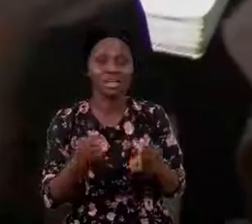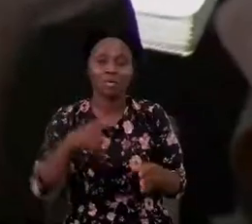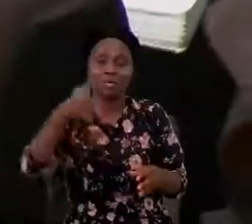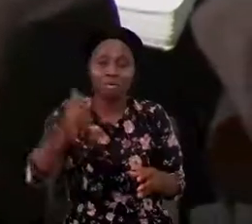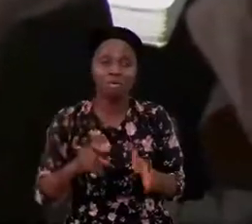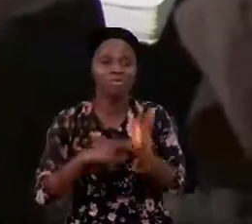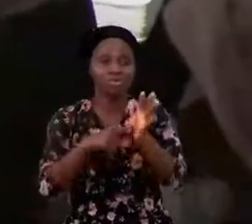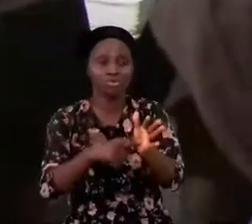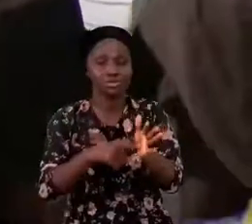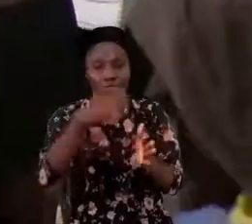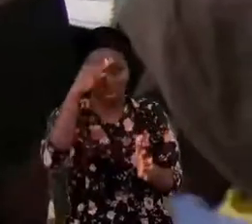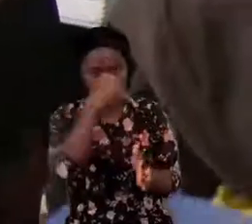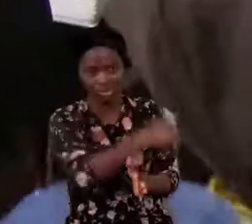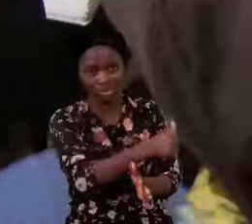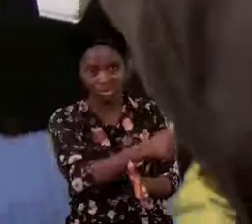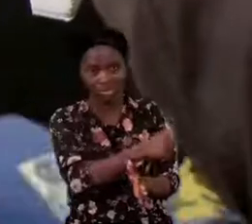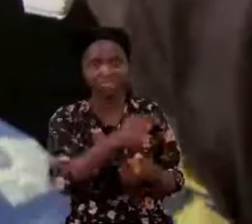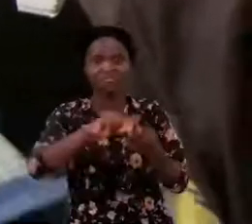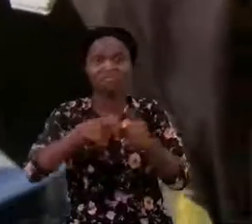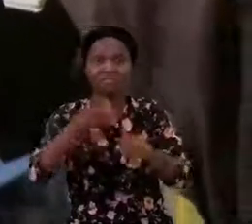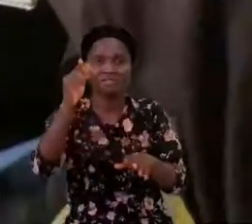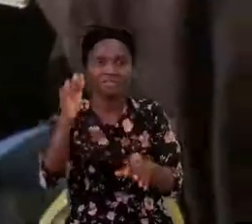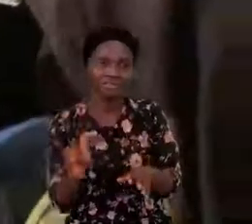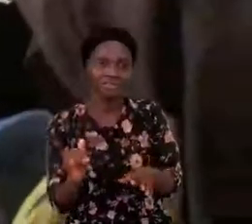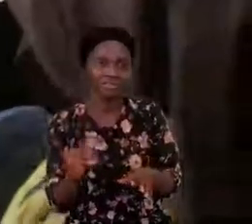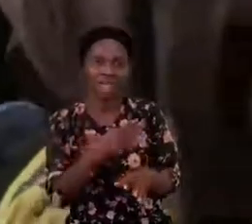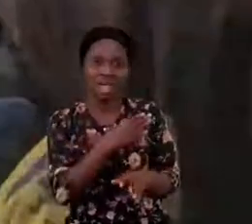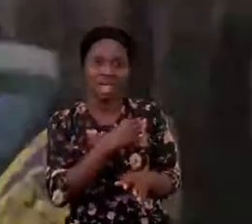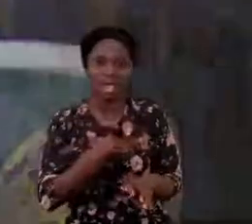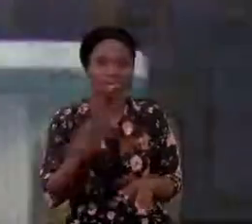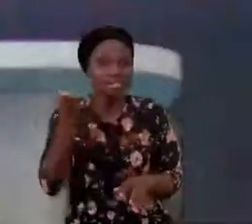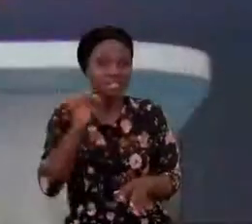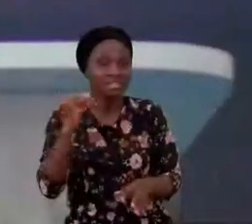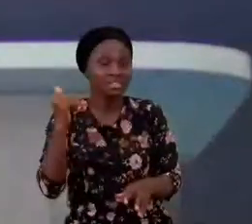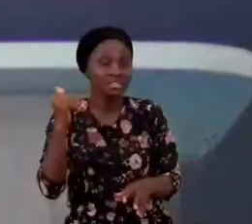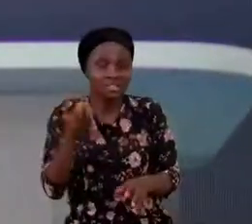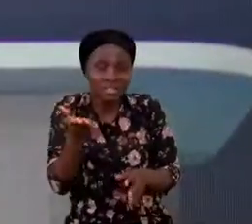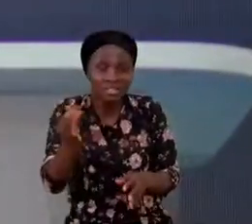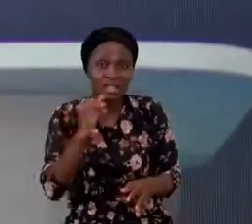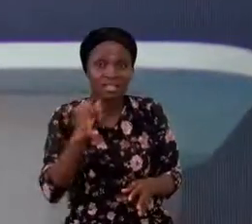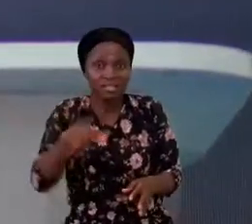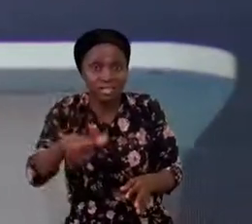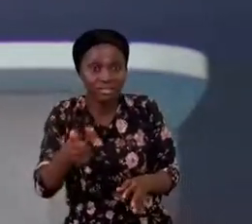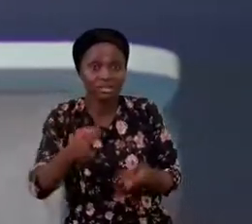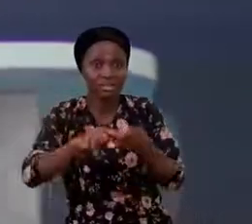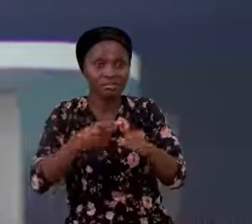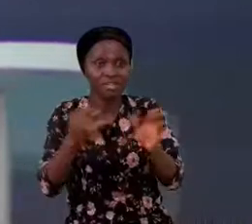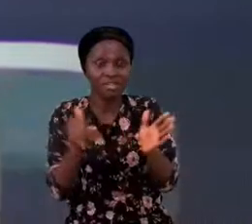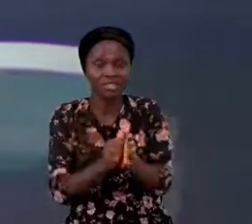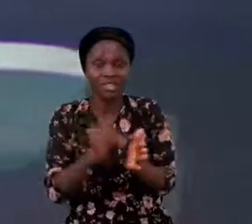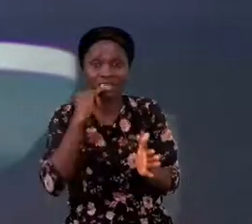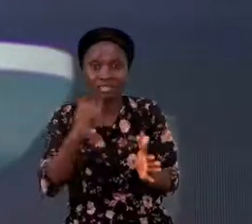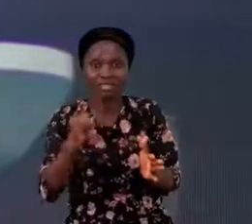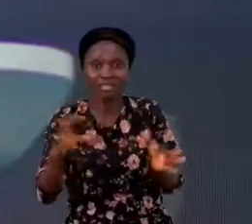plus attaché qu'un frère. Que Dieu aide chacun de nous au nom de